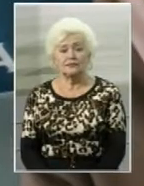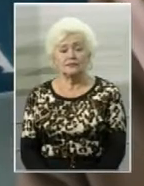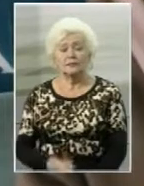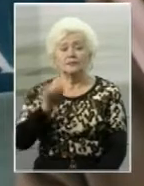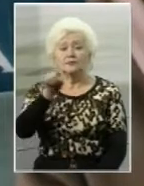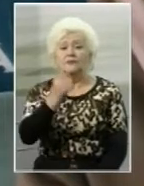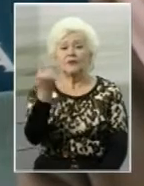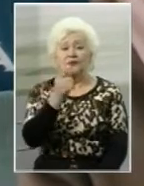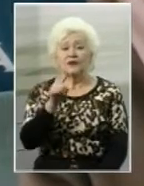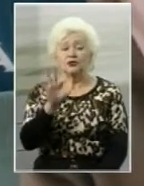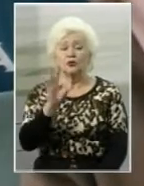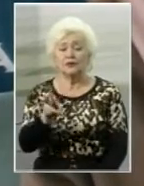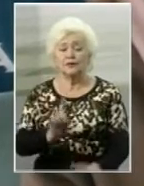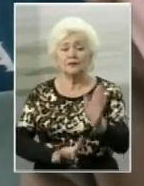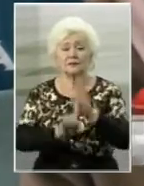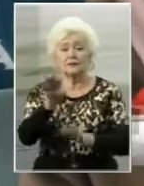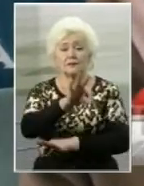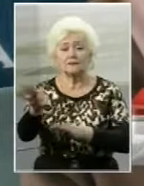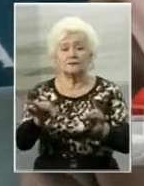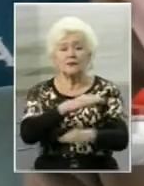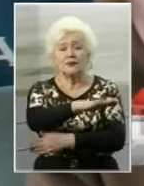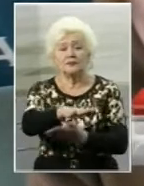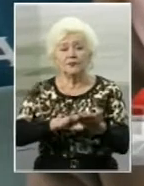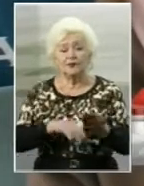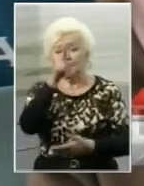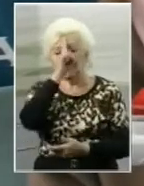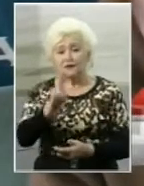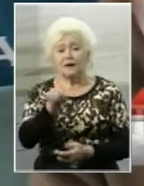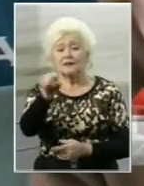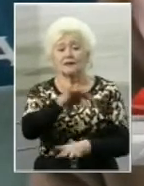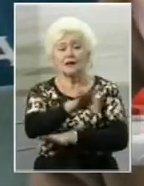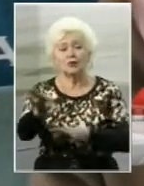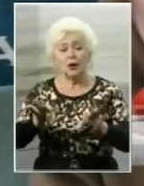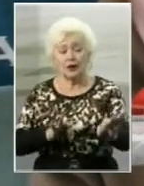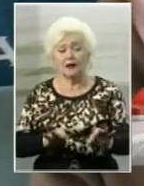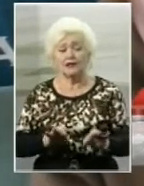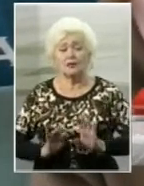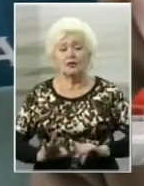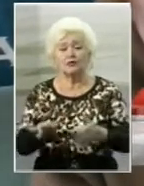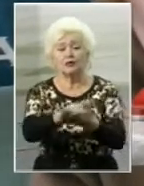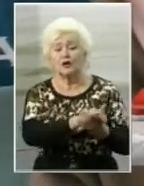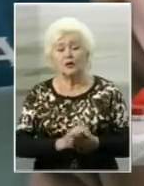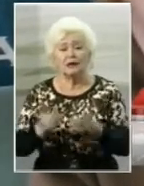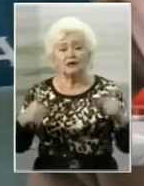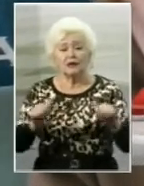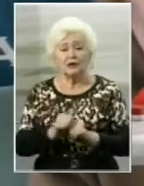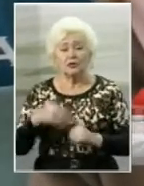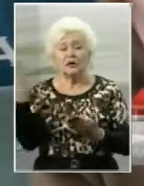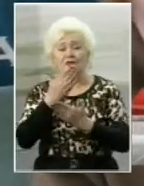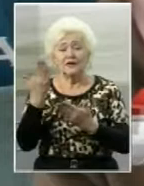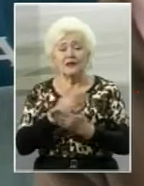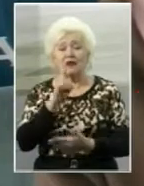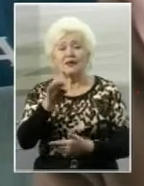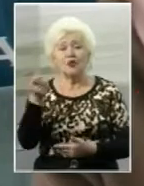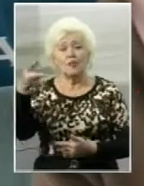Першого жовтня стартував проєкт. Триватиме він 2 місяці. Цей проєкт проводить громадська організація «Фестиваль кінокімерія» за